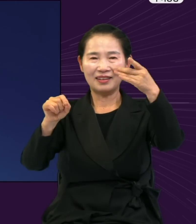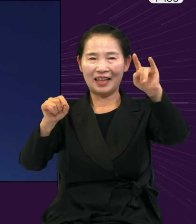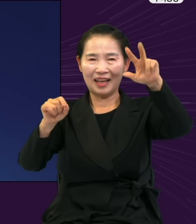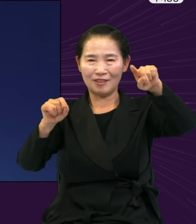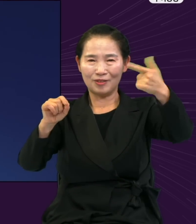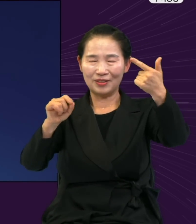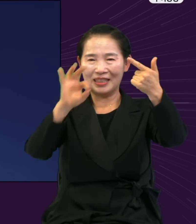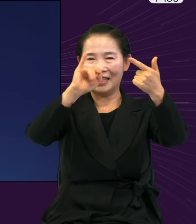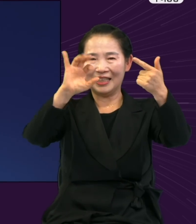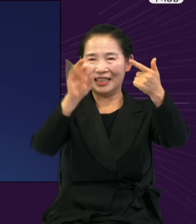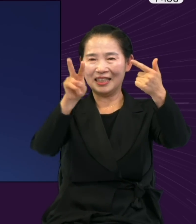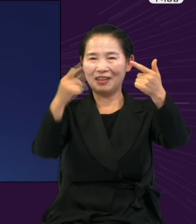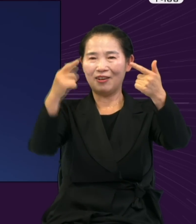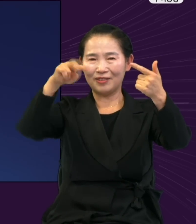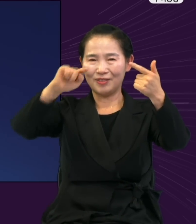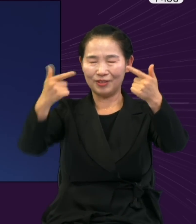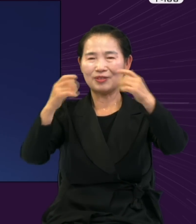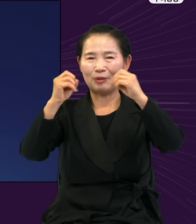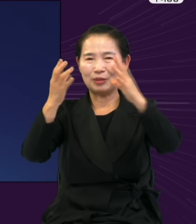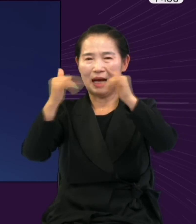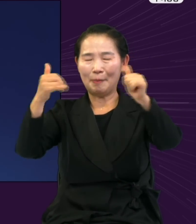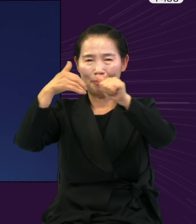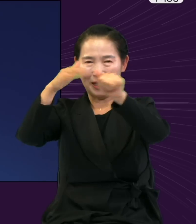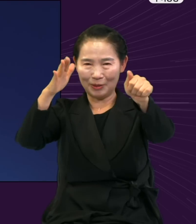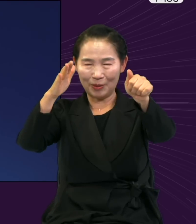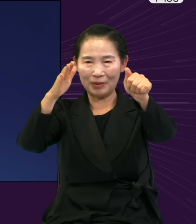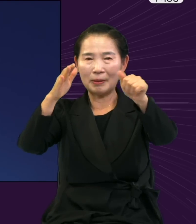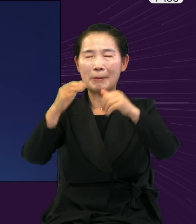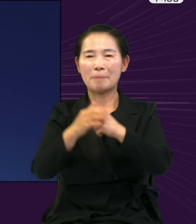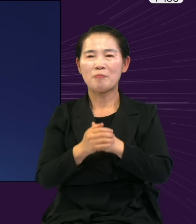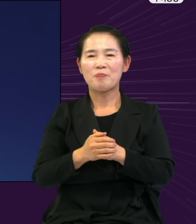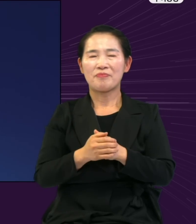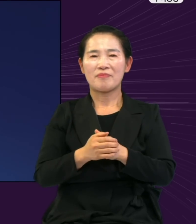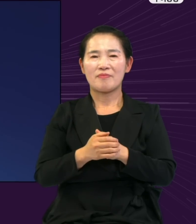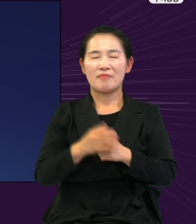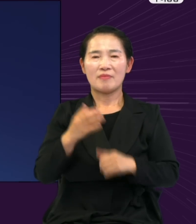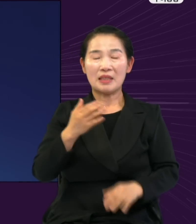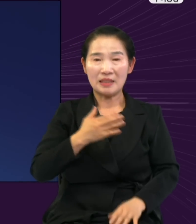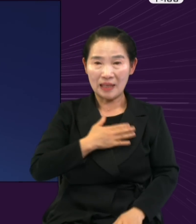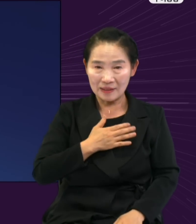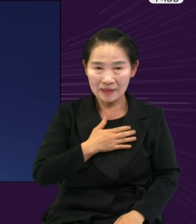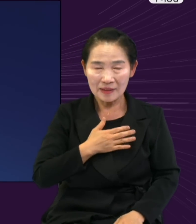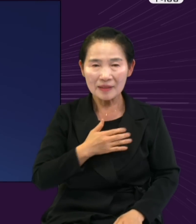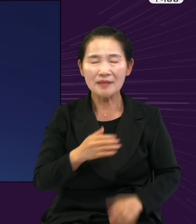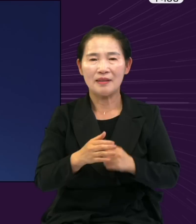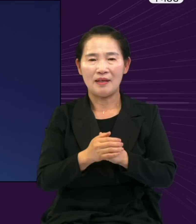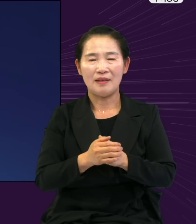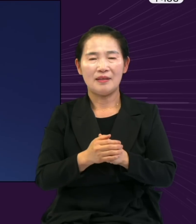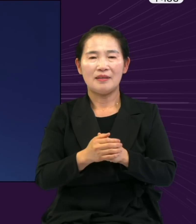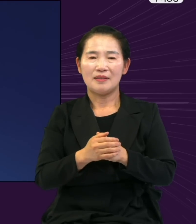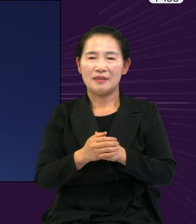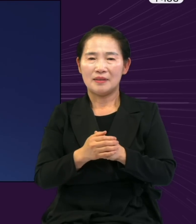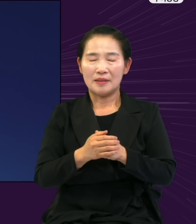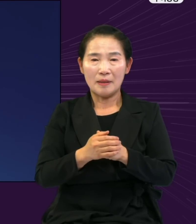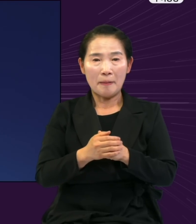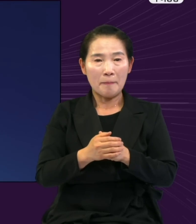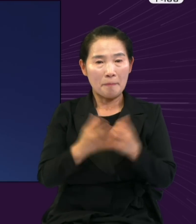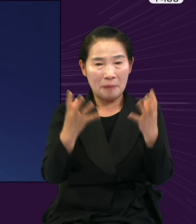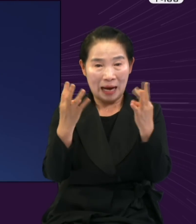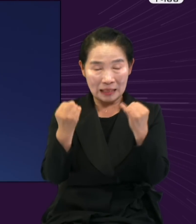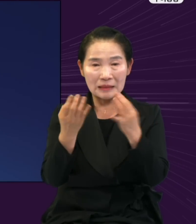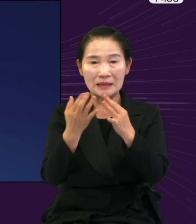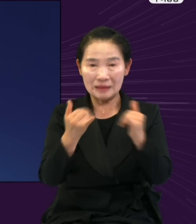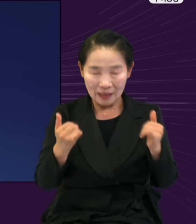파송. 나는 허태준 외에 몇 명으로 너희를 부른 게 아니야. 한 사람 한 사람을 내가 불렀지.